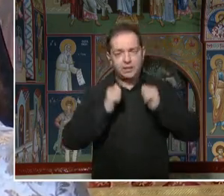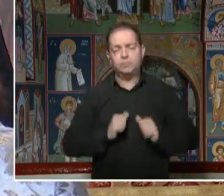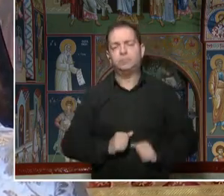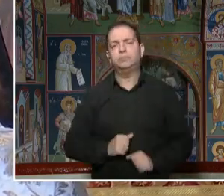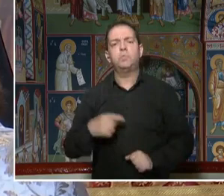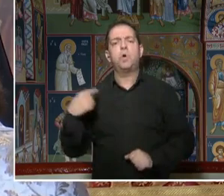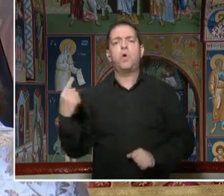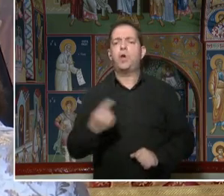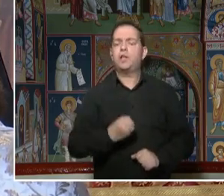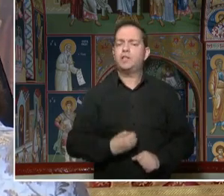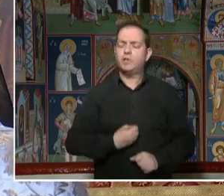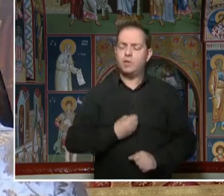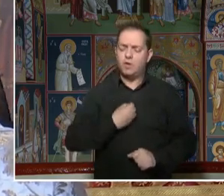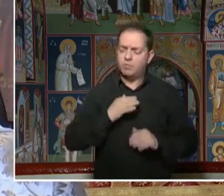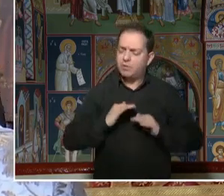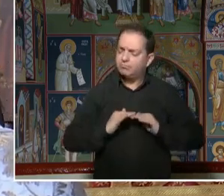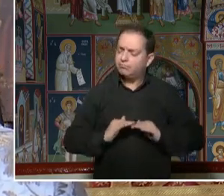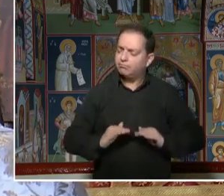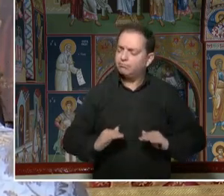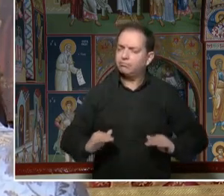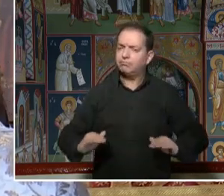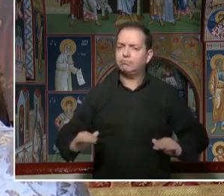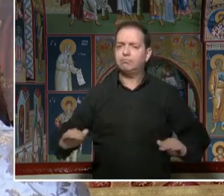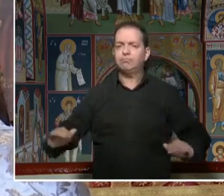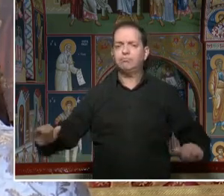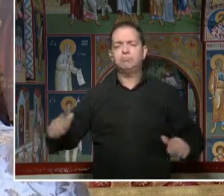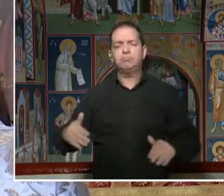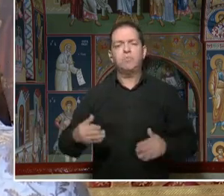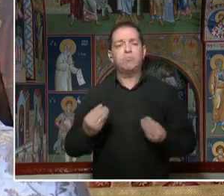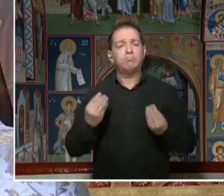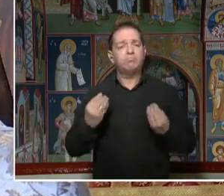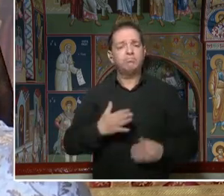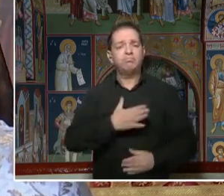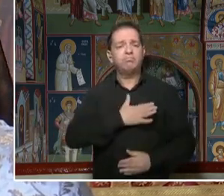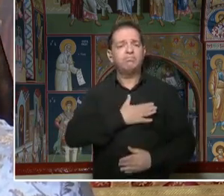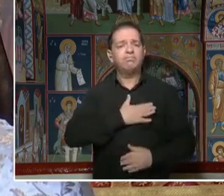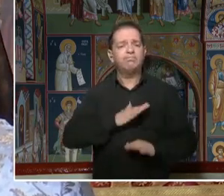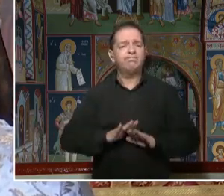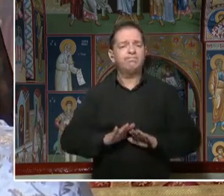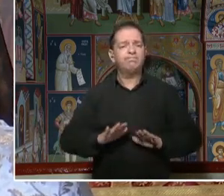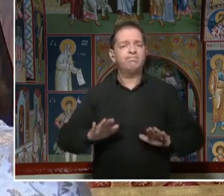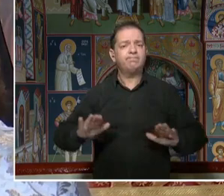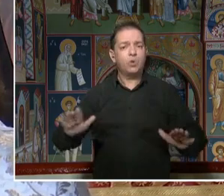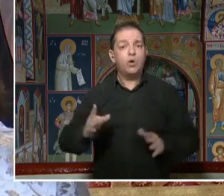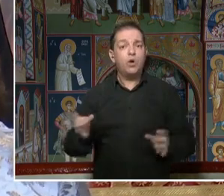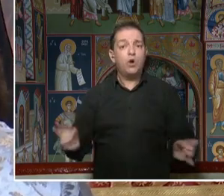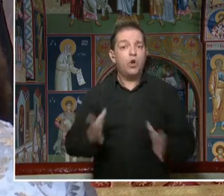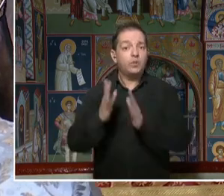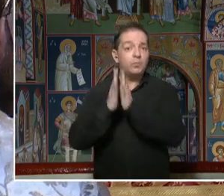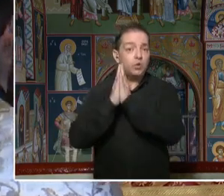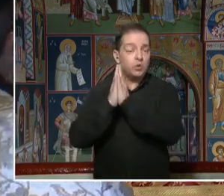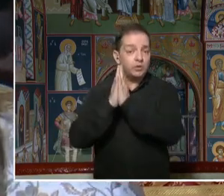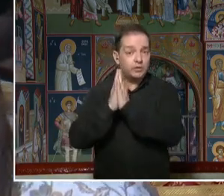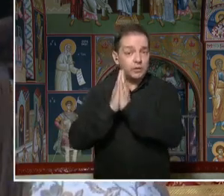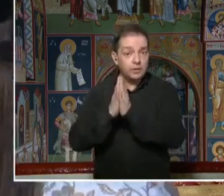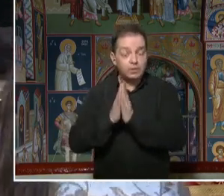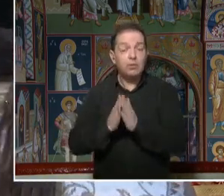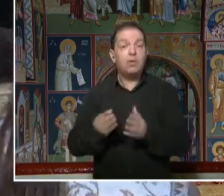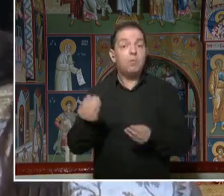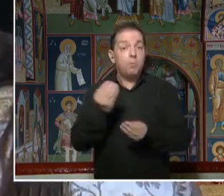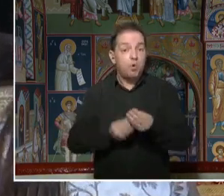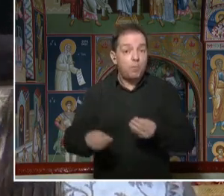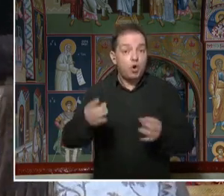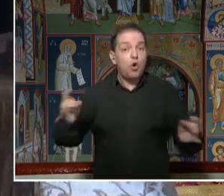Όλοι νιώθουμε μία κατάνοιξη και μία γαλίαση όταν προσευχόμεθα, αλλά ιδιαίτερα όταν